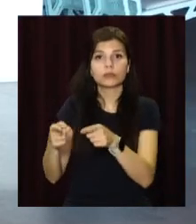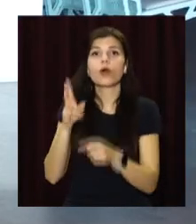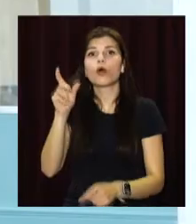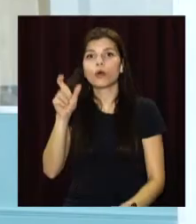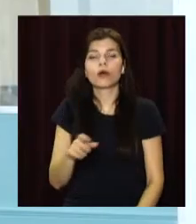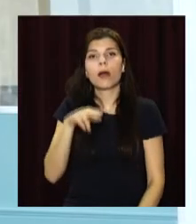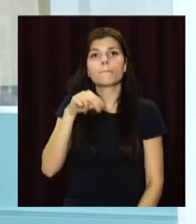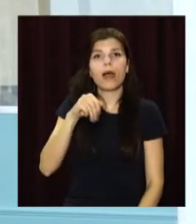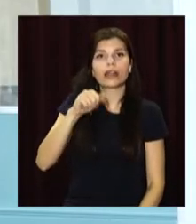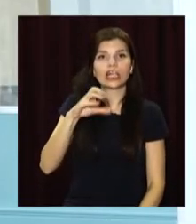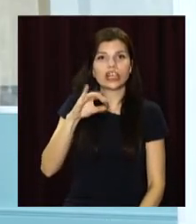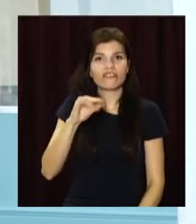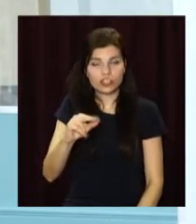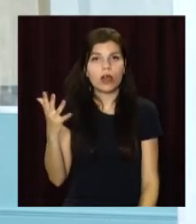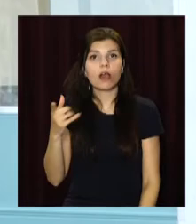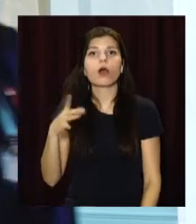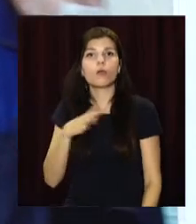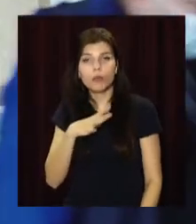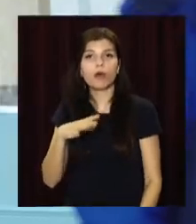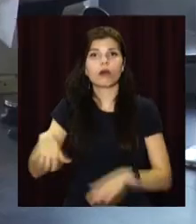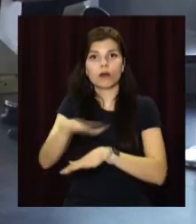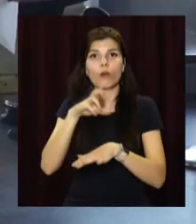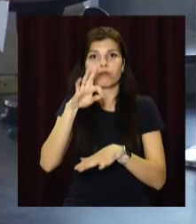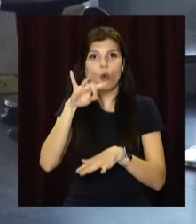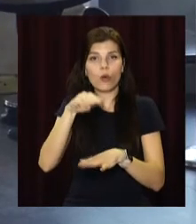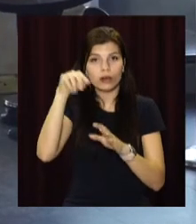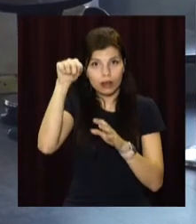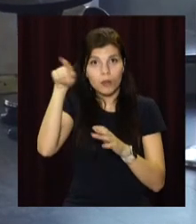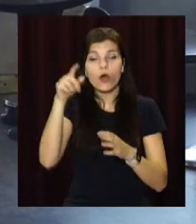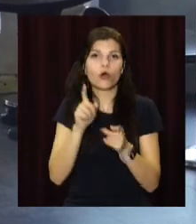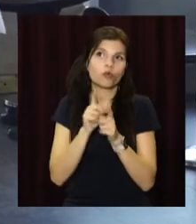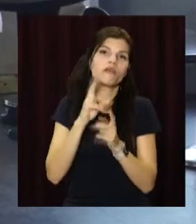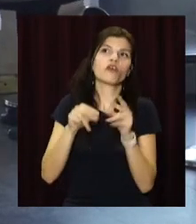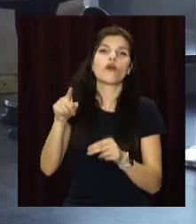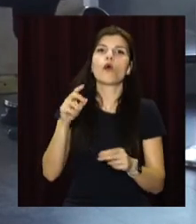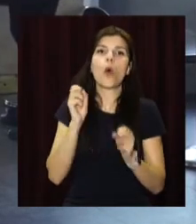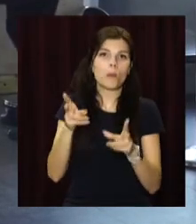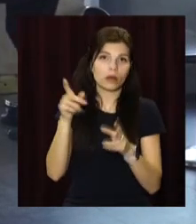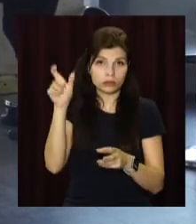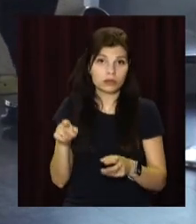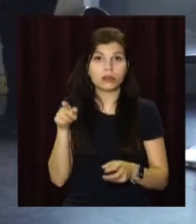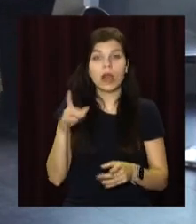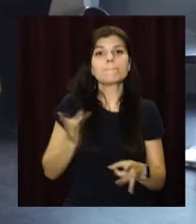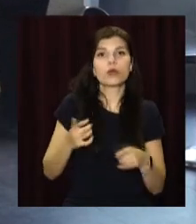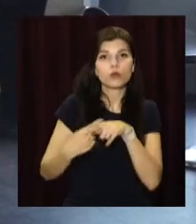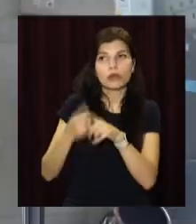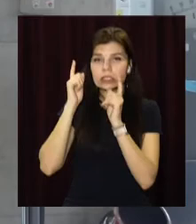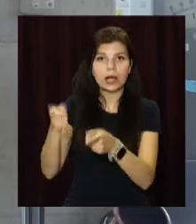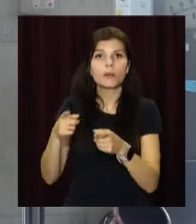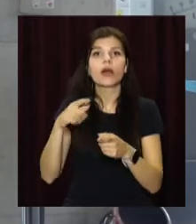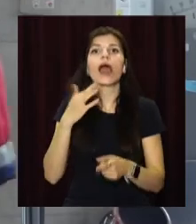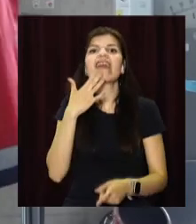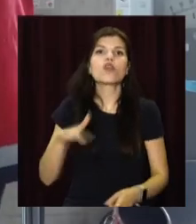Романа Протасевича, який перебував на борту. У той же час Рада ЄС заборонила білоруським компаніям літати в